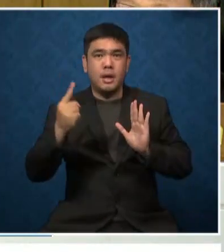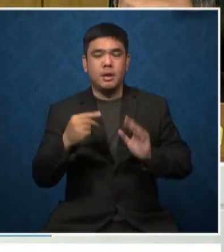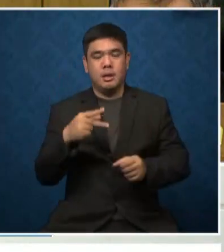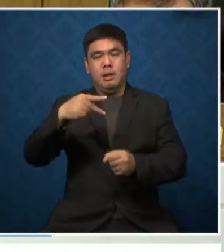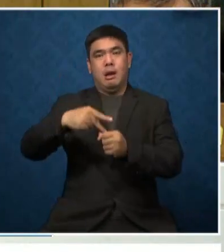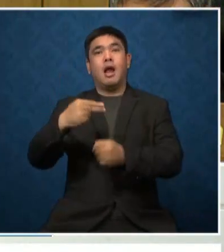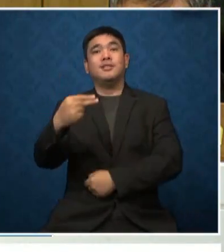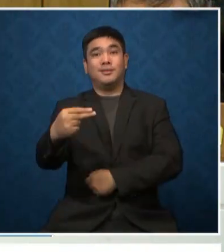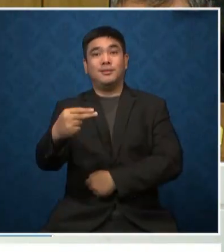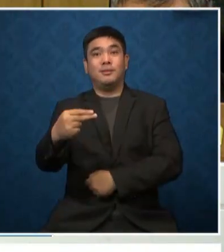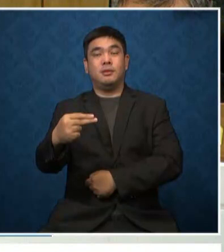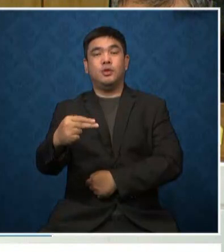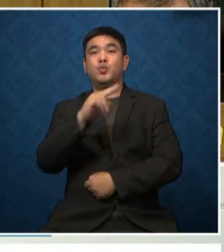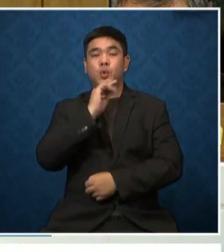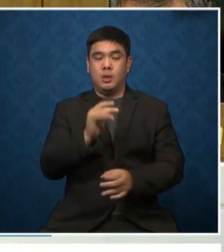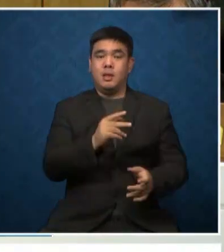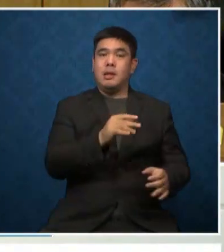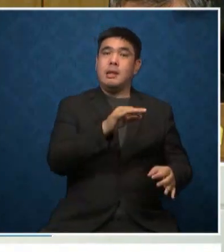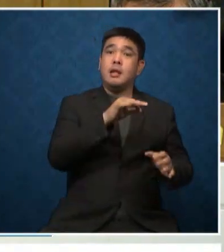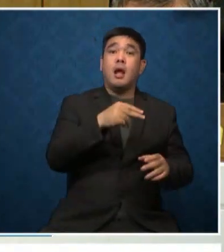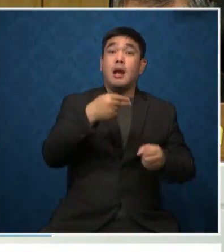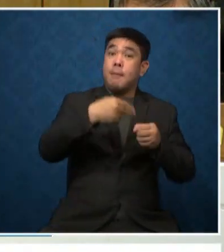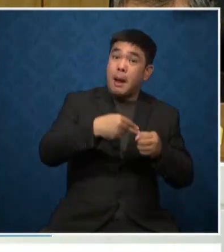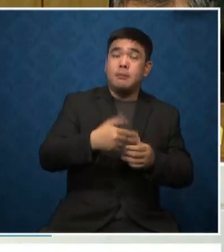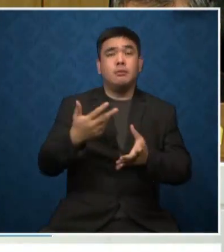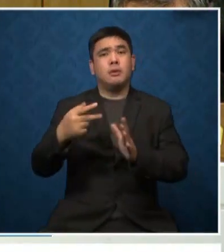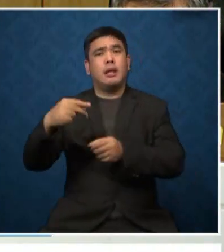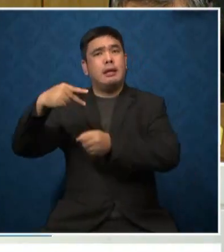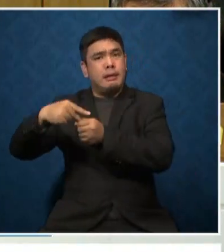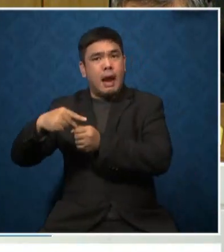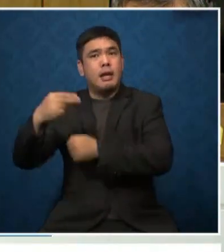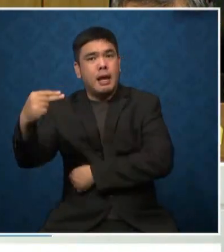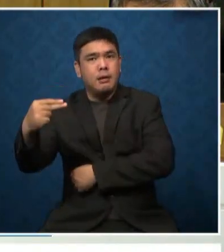งานนะครับเพื่อจะได้มีมาตรฐานมีหลักการเรื่องความปลอดภัยเรื่อง